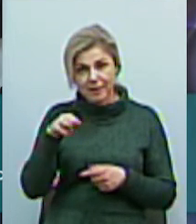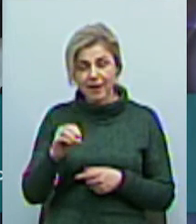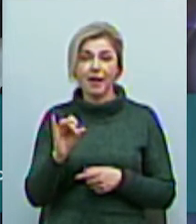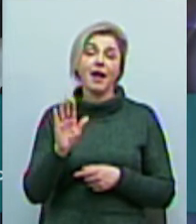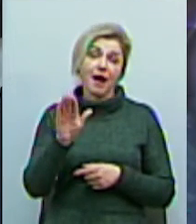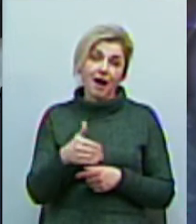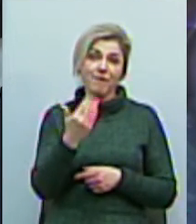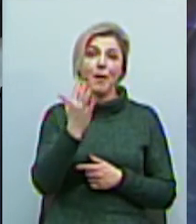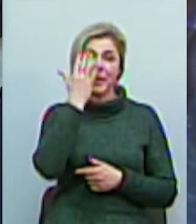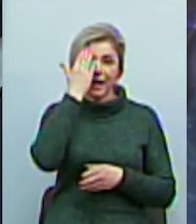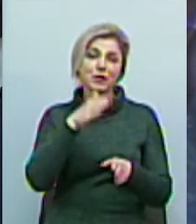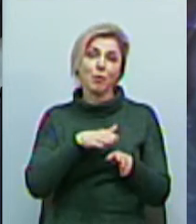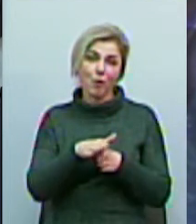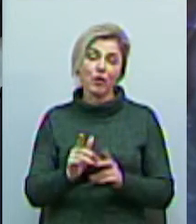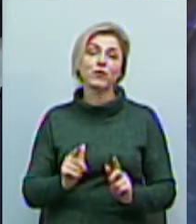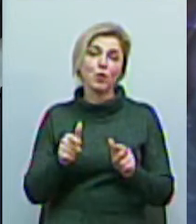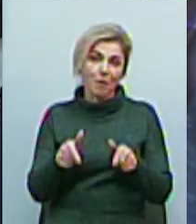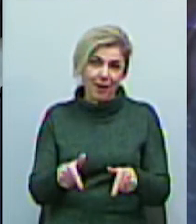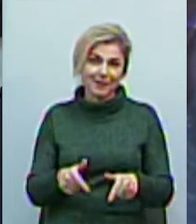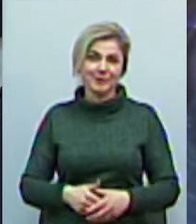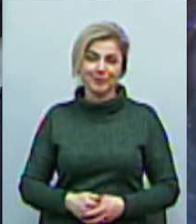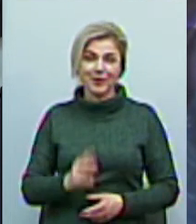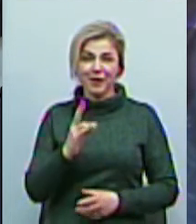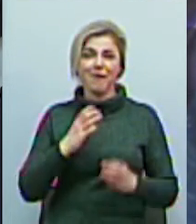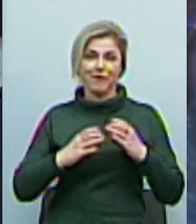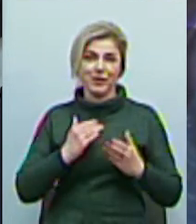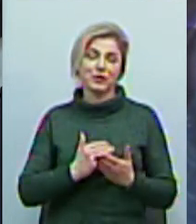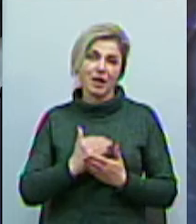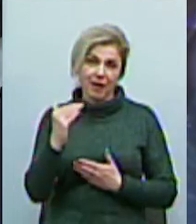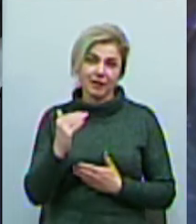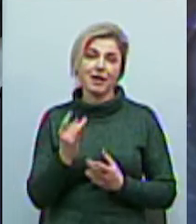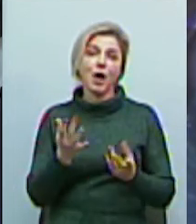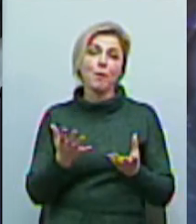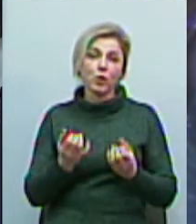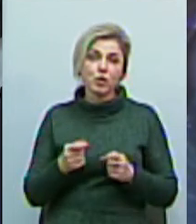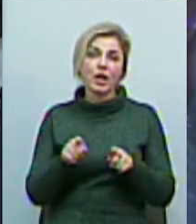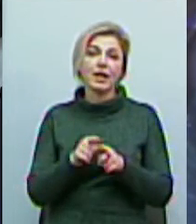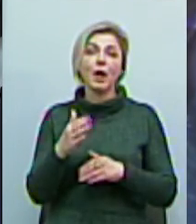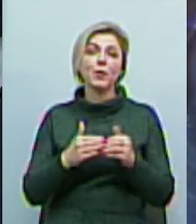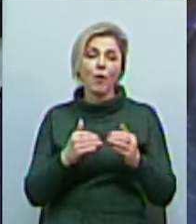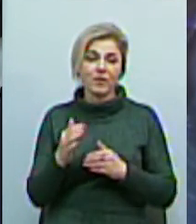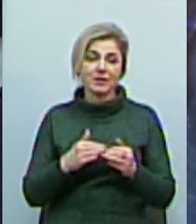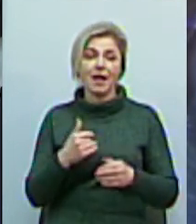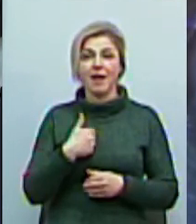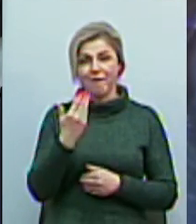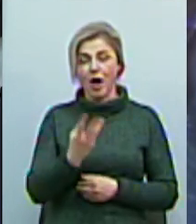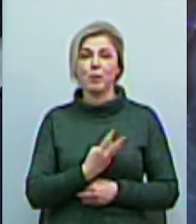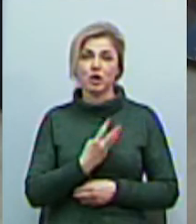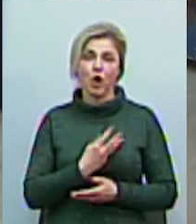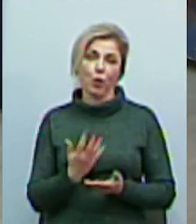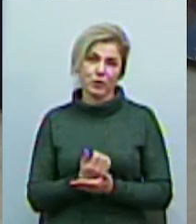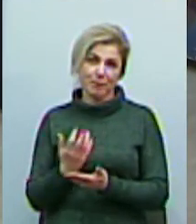хай ваші мрії збуваються. Вступайте до вищих навчальних закладів, отримайте ті професії, які ви, я вам бажаю успіхів.